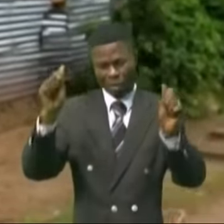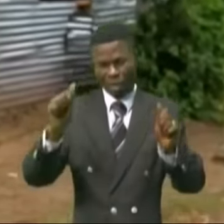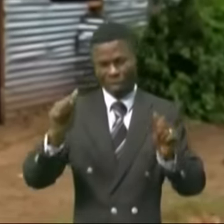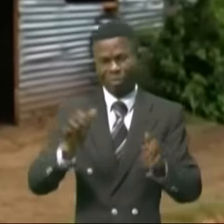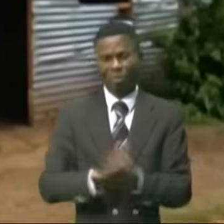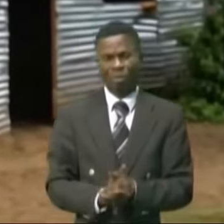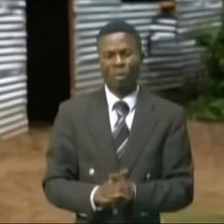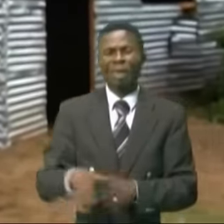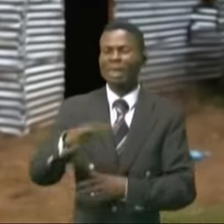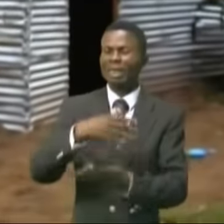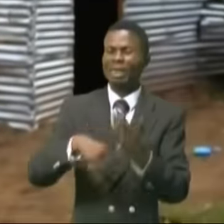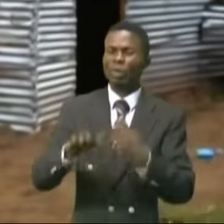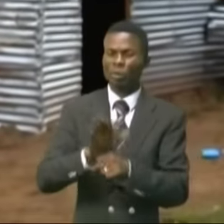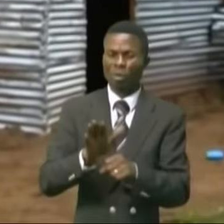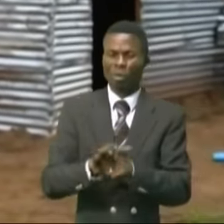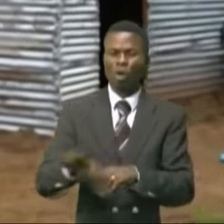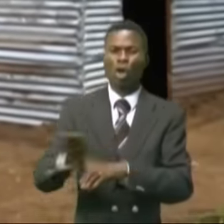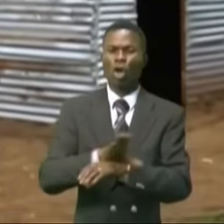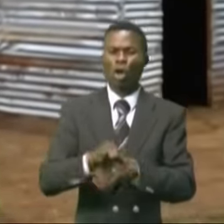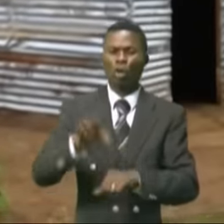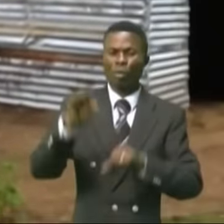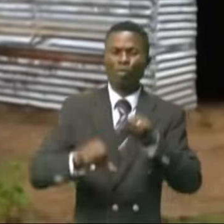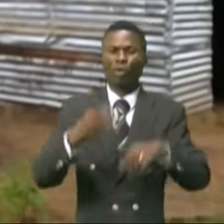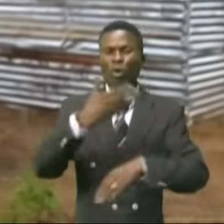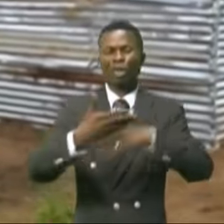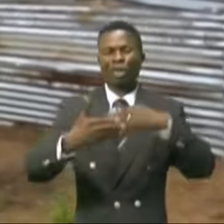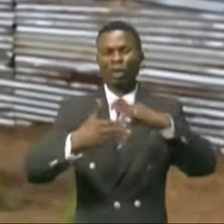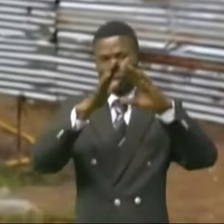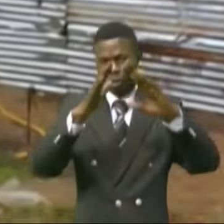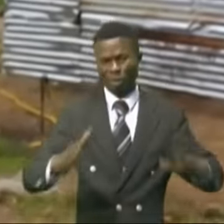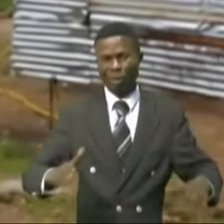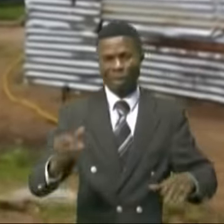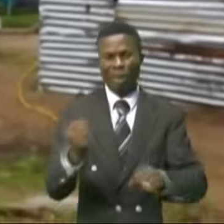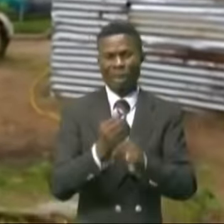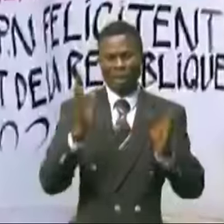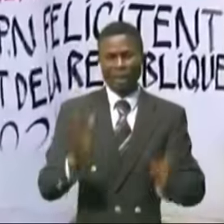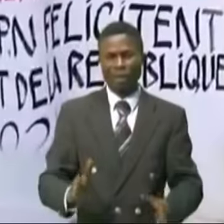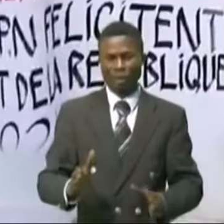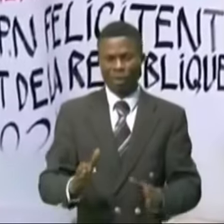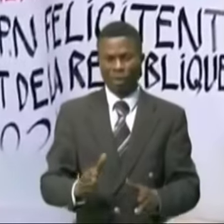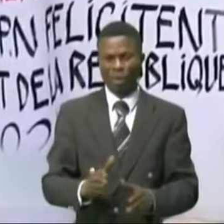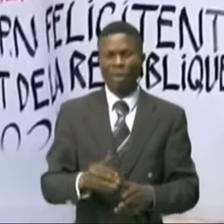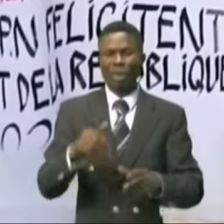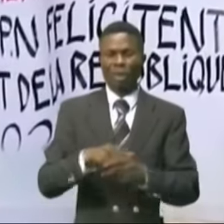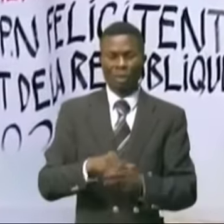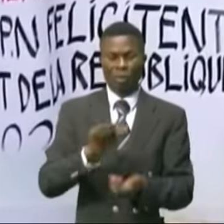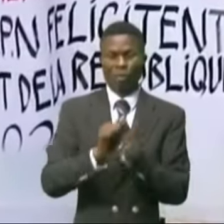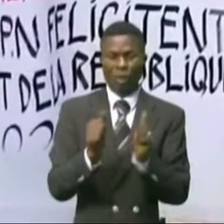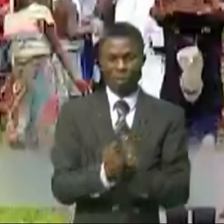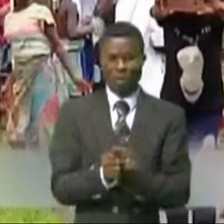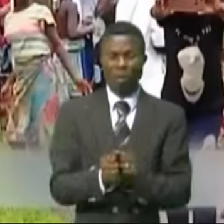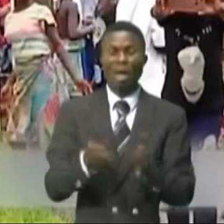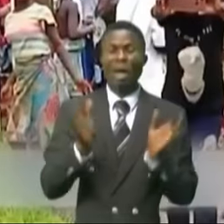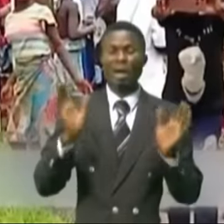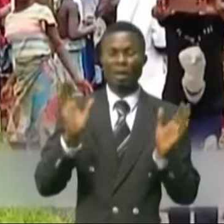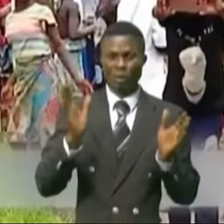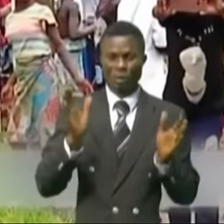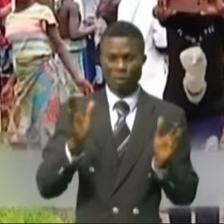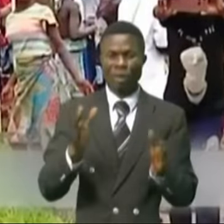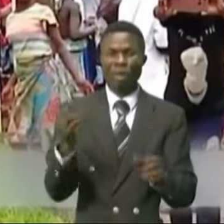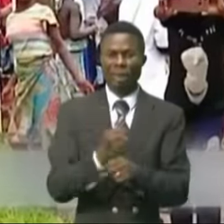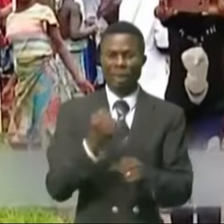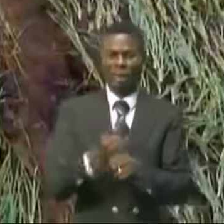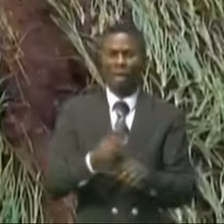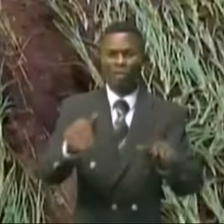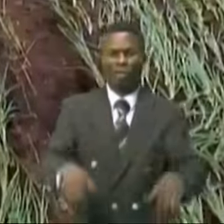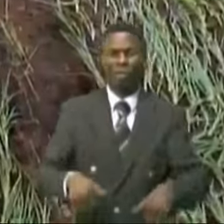de tout genre, occupation illégale des habitations des travailleurs au sein du camp. Voilà qui constitue le danger de la production